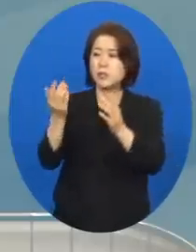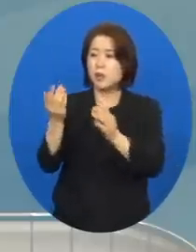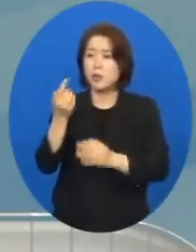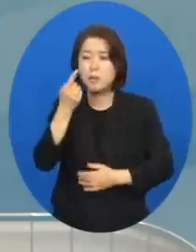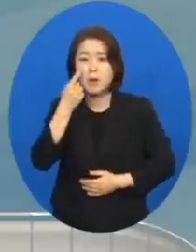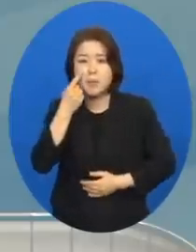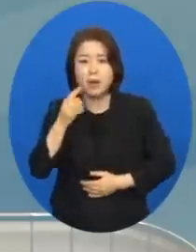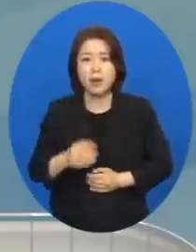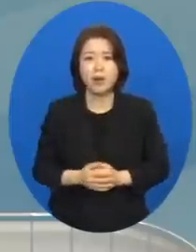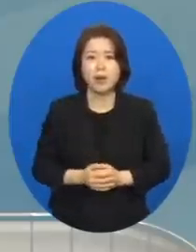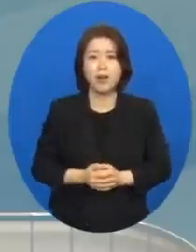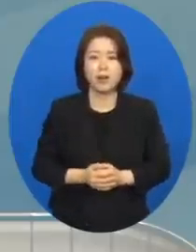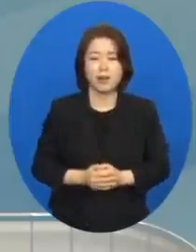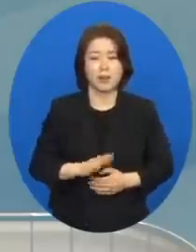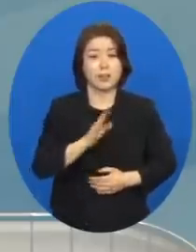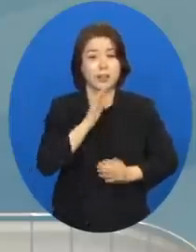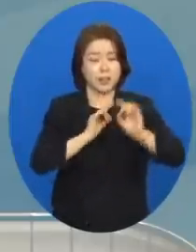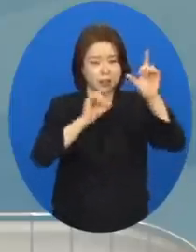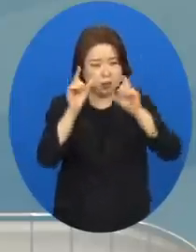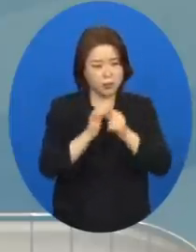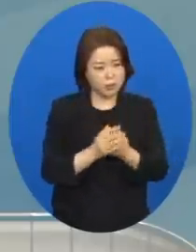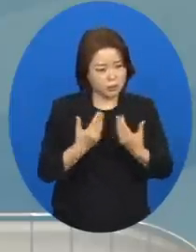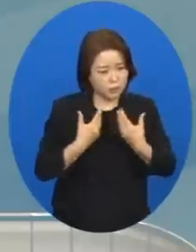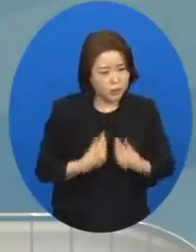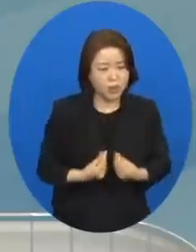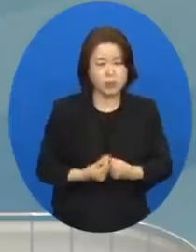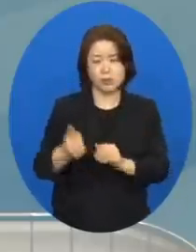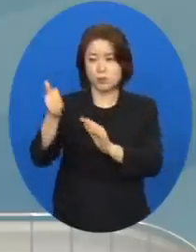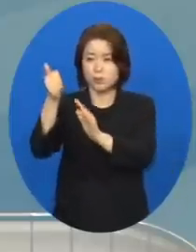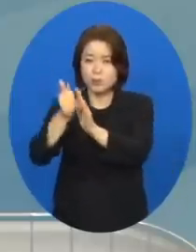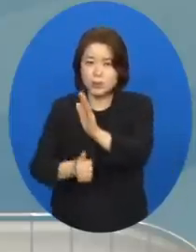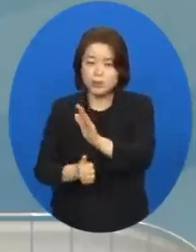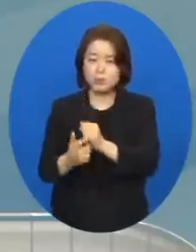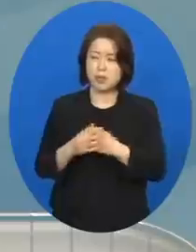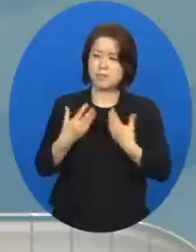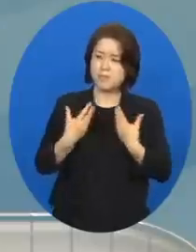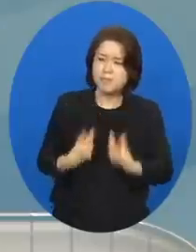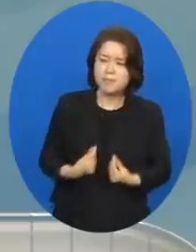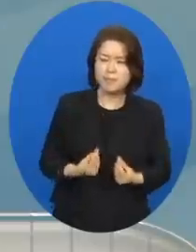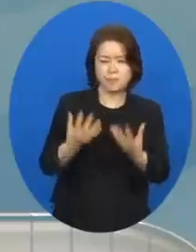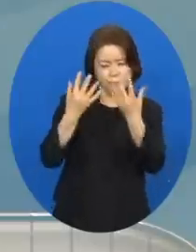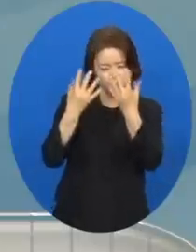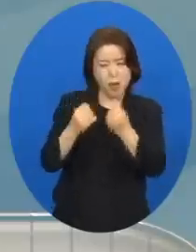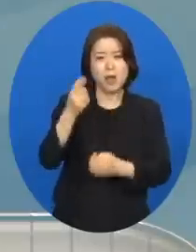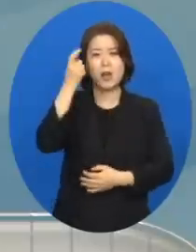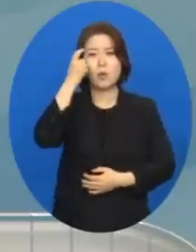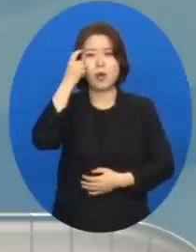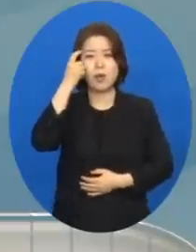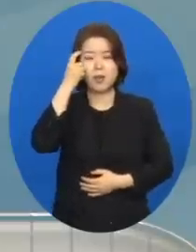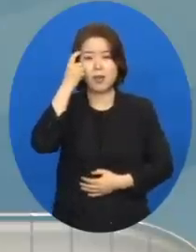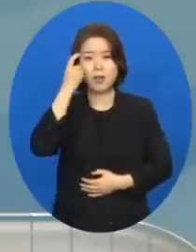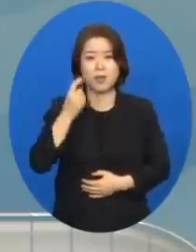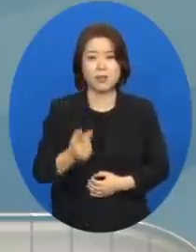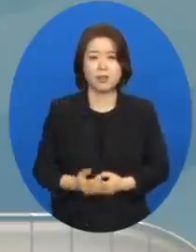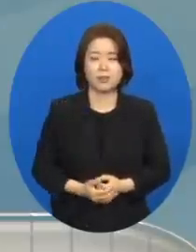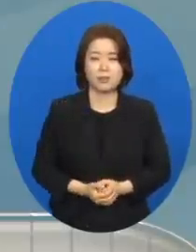현실은 왜 이처럼 좌절과 실패와 낙심이 많은가요?